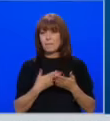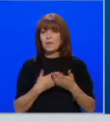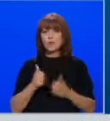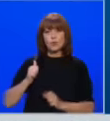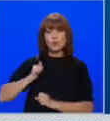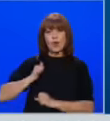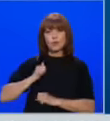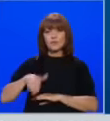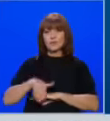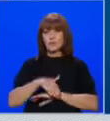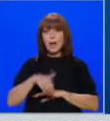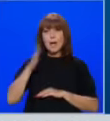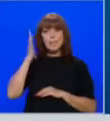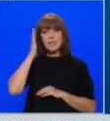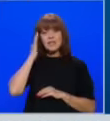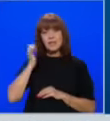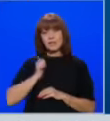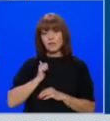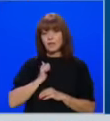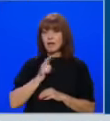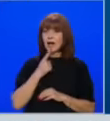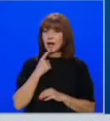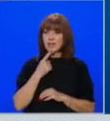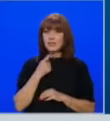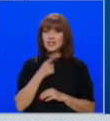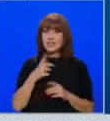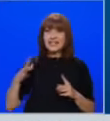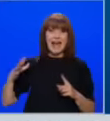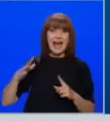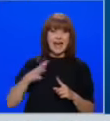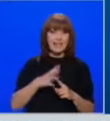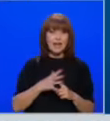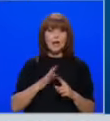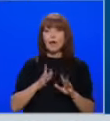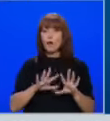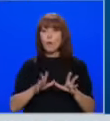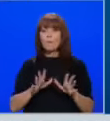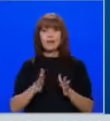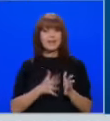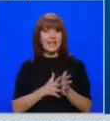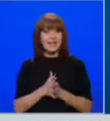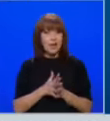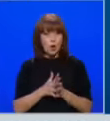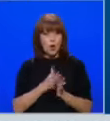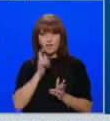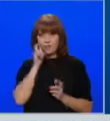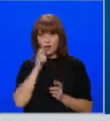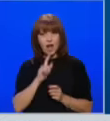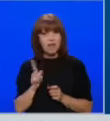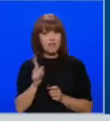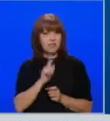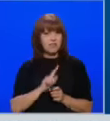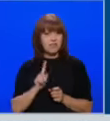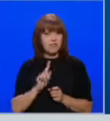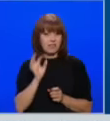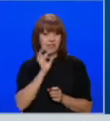Фейсбук. Министерството на отбраната заявява най-категорично, че тези атаки, насочени срещу цивилни цели и инфраструктура в Украйна, са неоправдани и